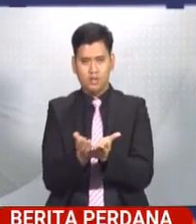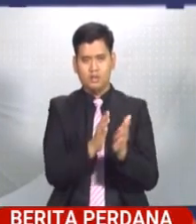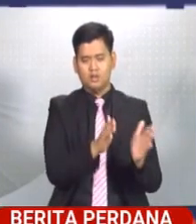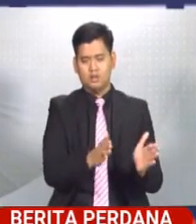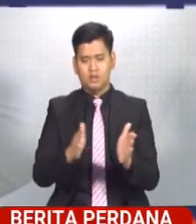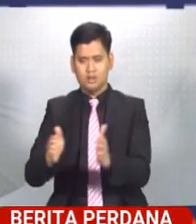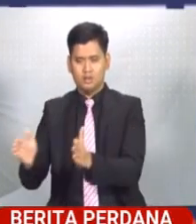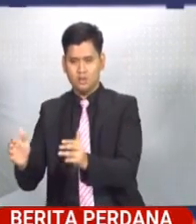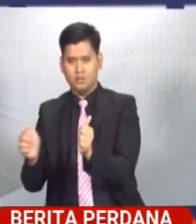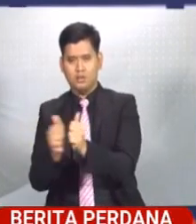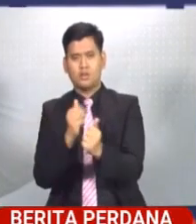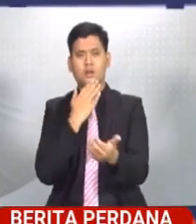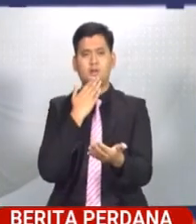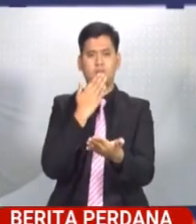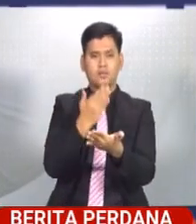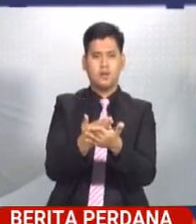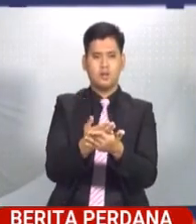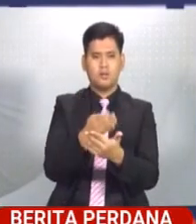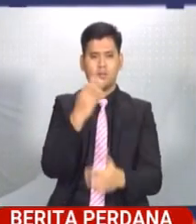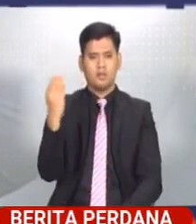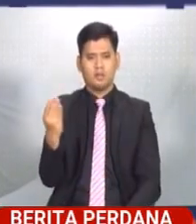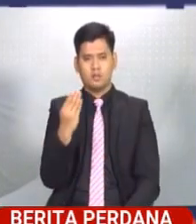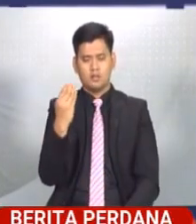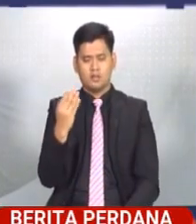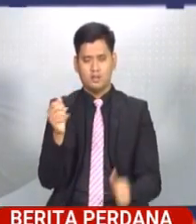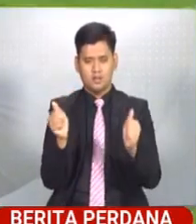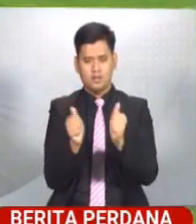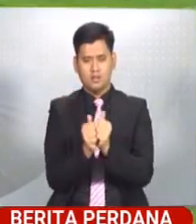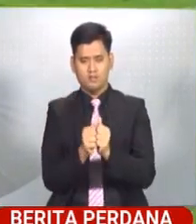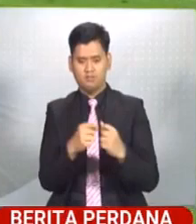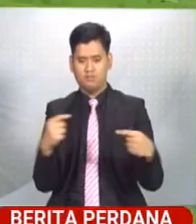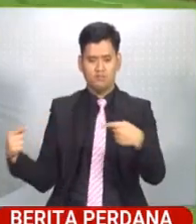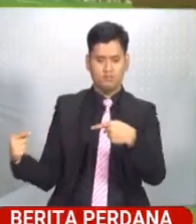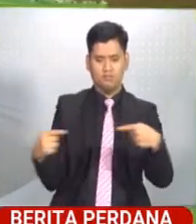that immediately they're going to look for the counter attack.